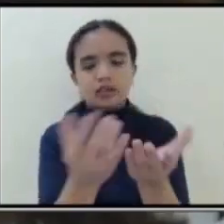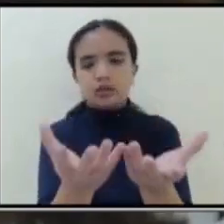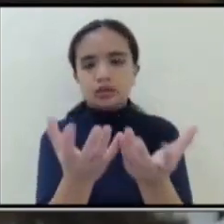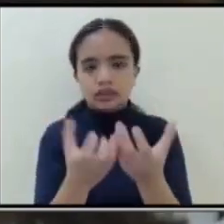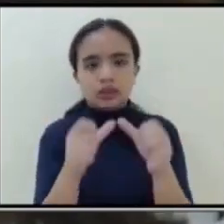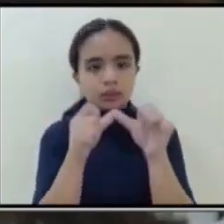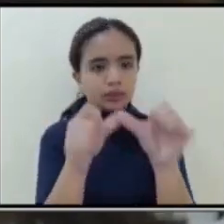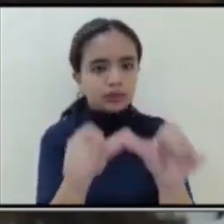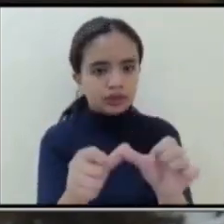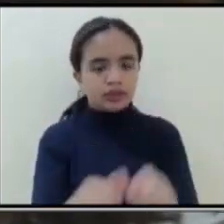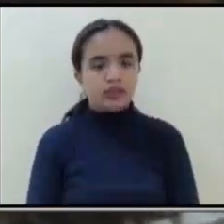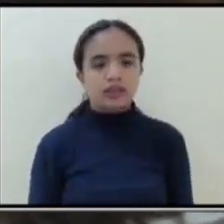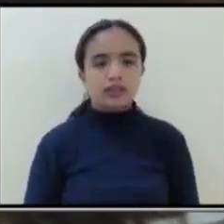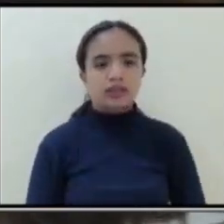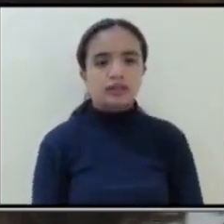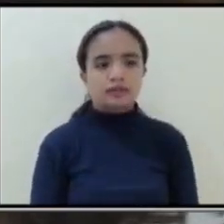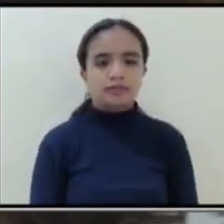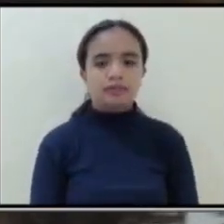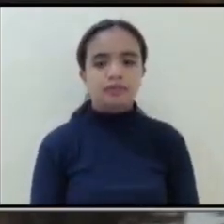on this issue.